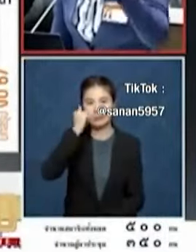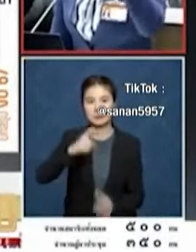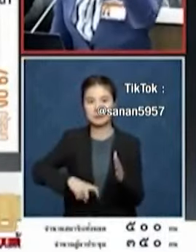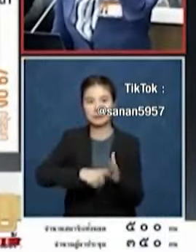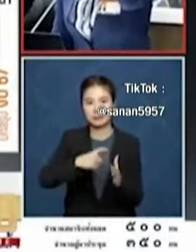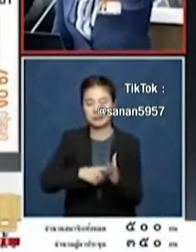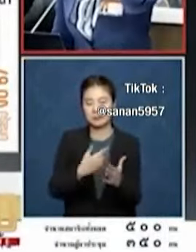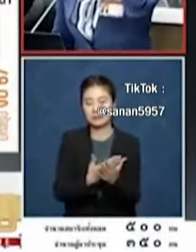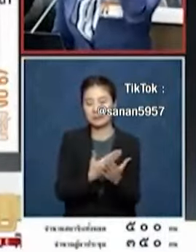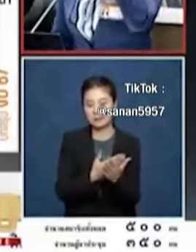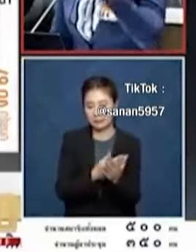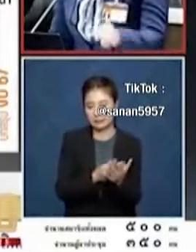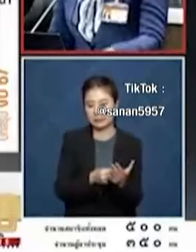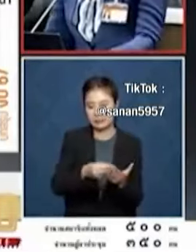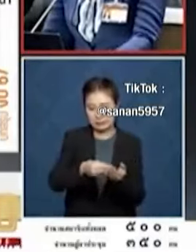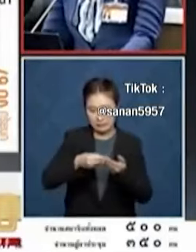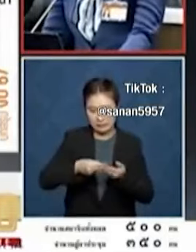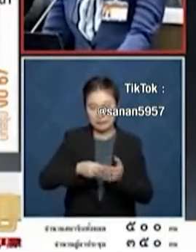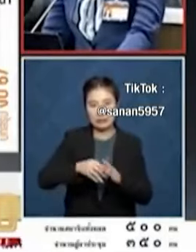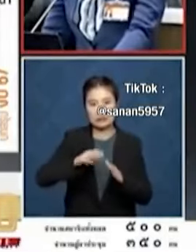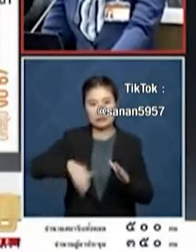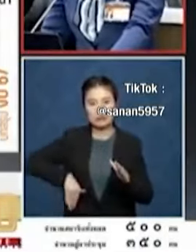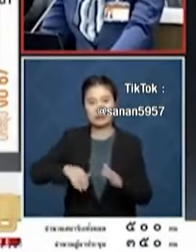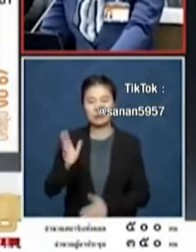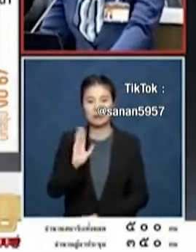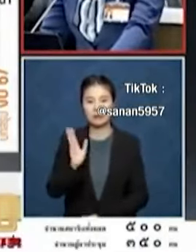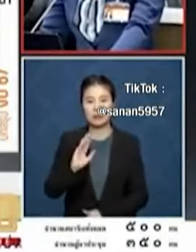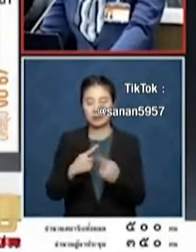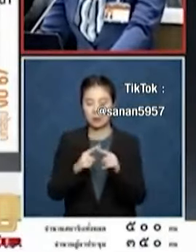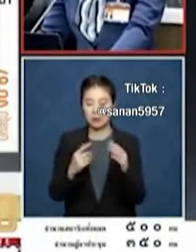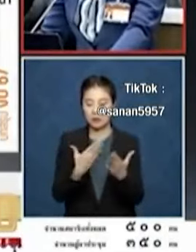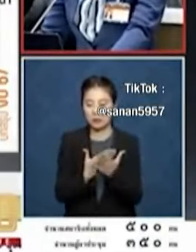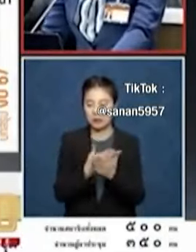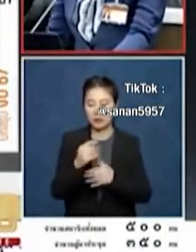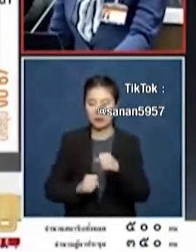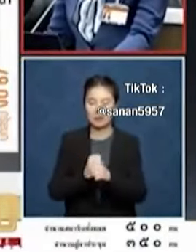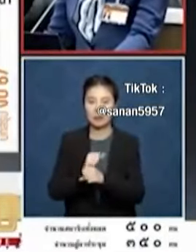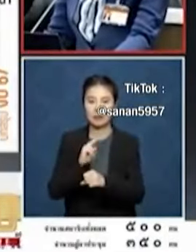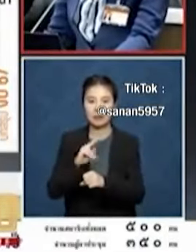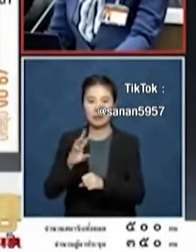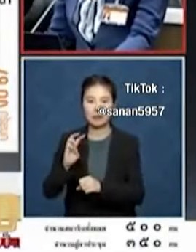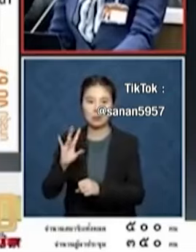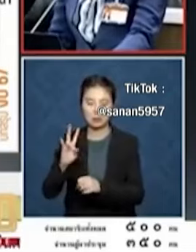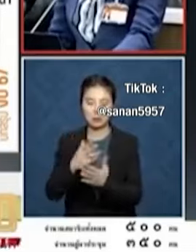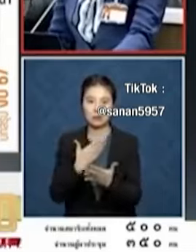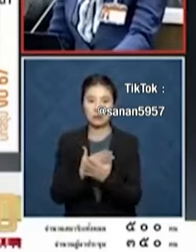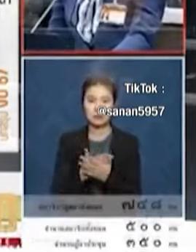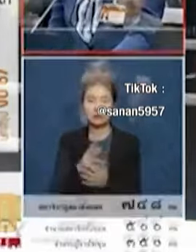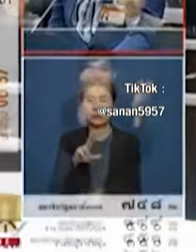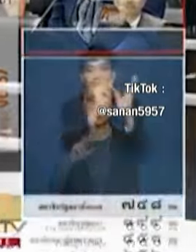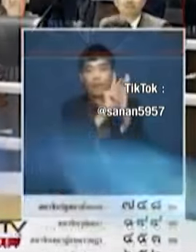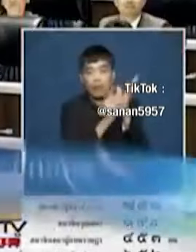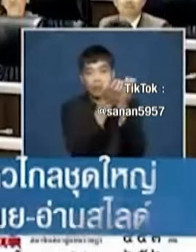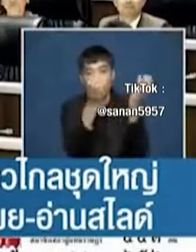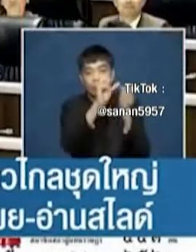การอภิปรายของสสที่ขอสไลด ์ ปิยบุตรบอกว่าจะมีการอภิปรายแบบไม่ลงมติตามมา